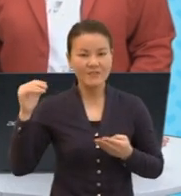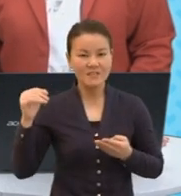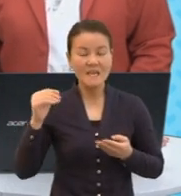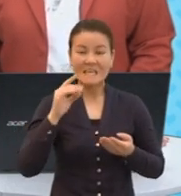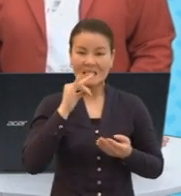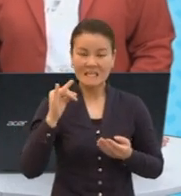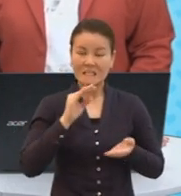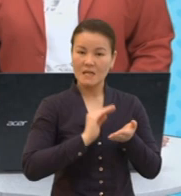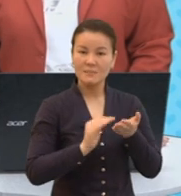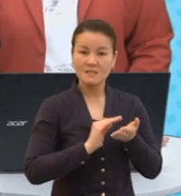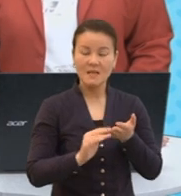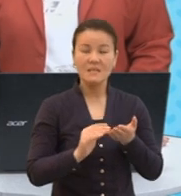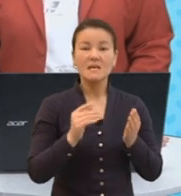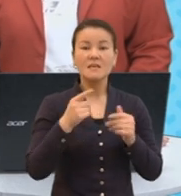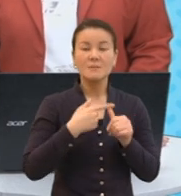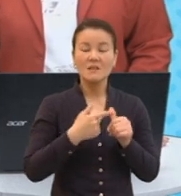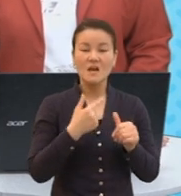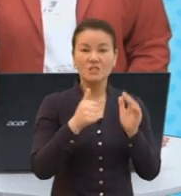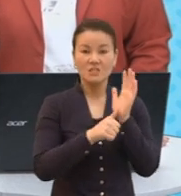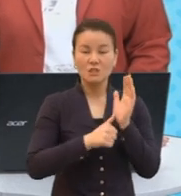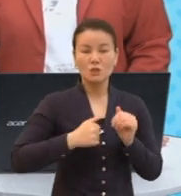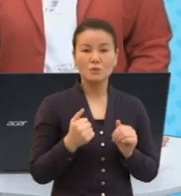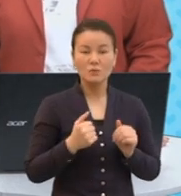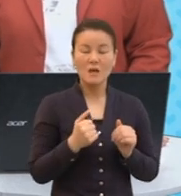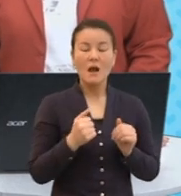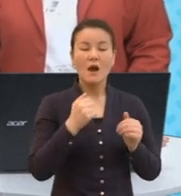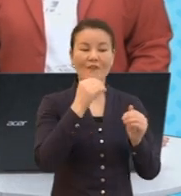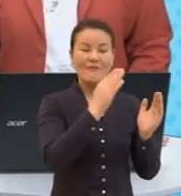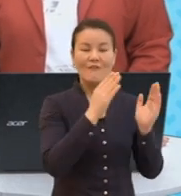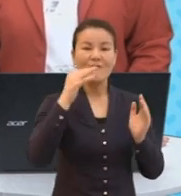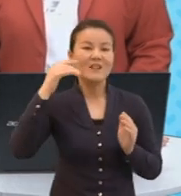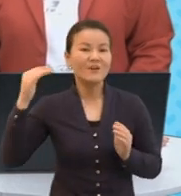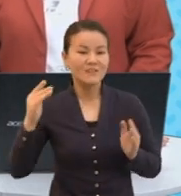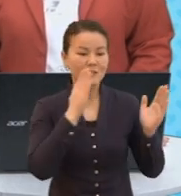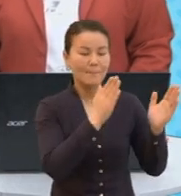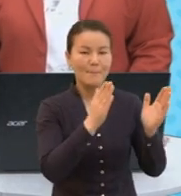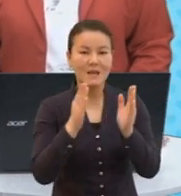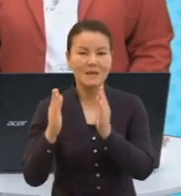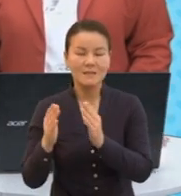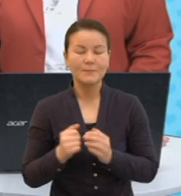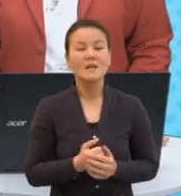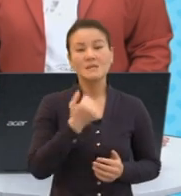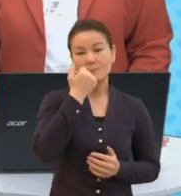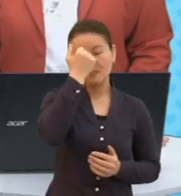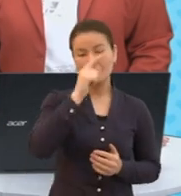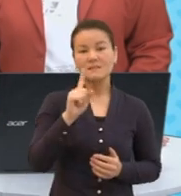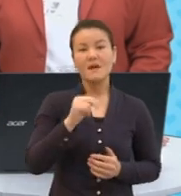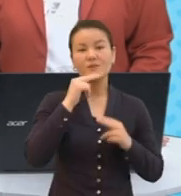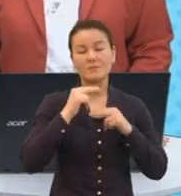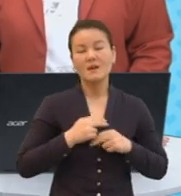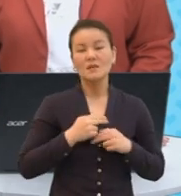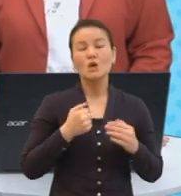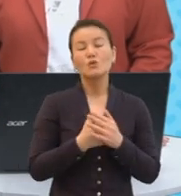алфавит и записать имена 6 друзей в алфавитном порядке. Спасибо